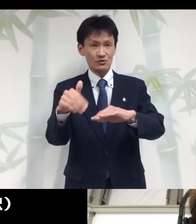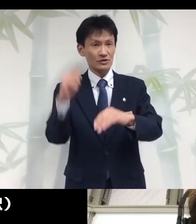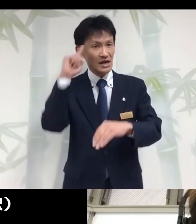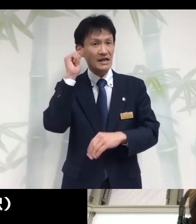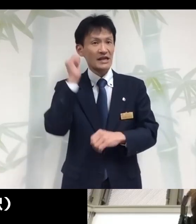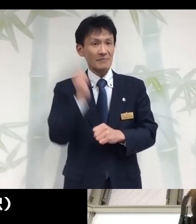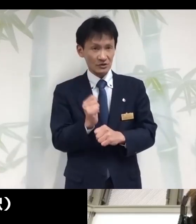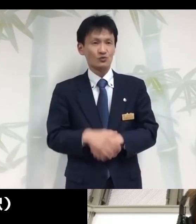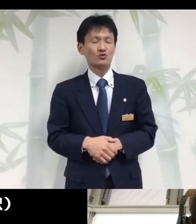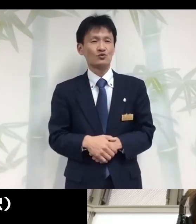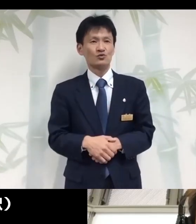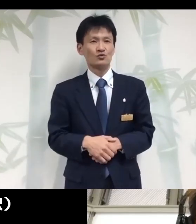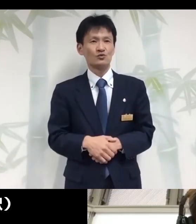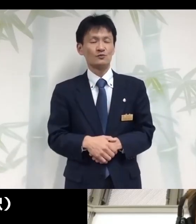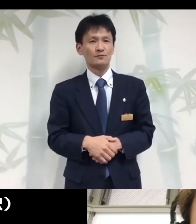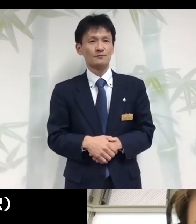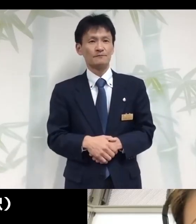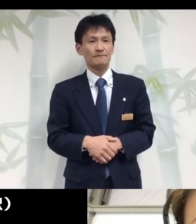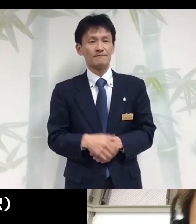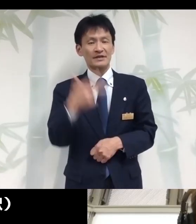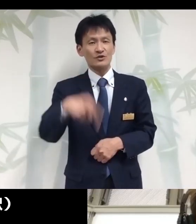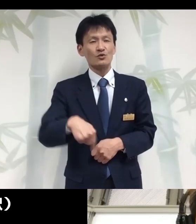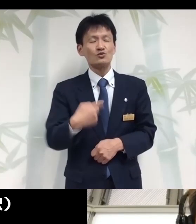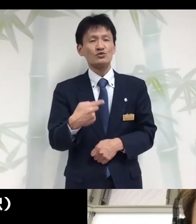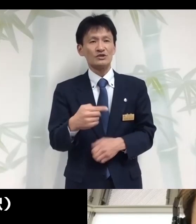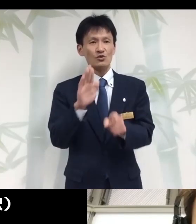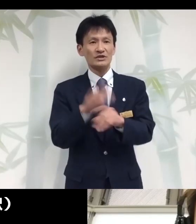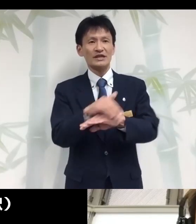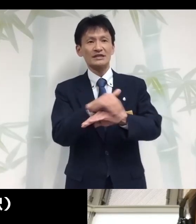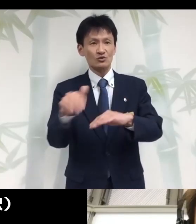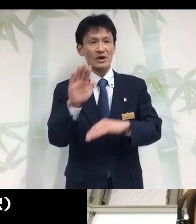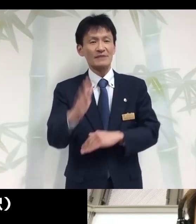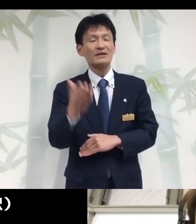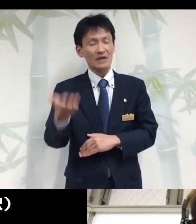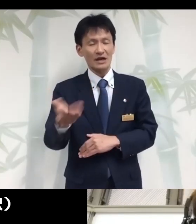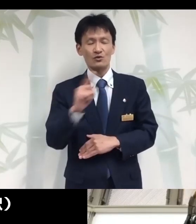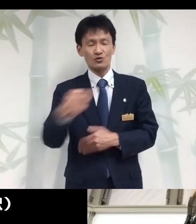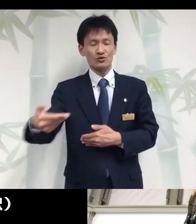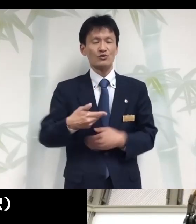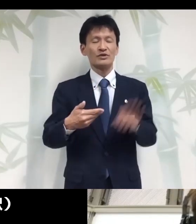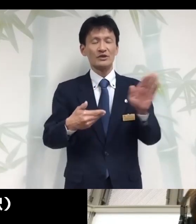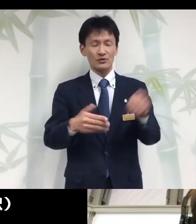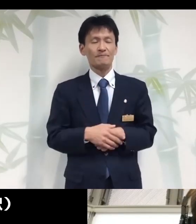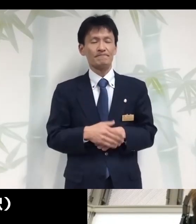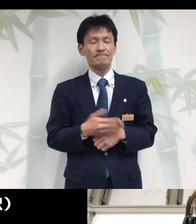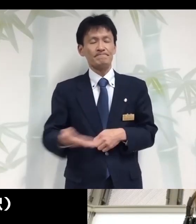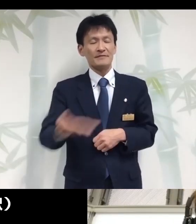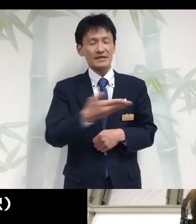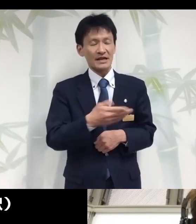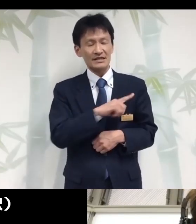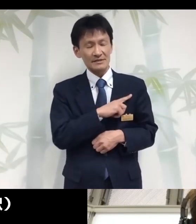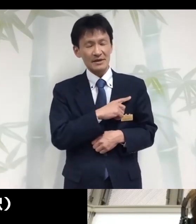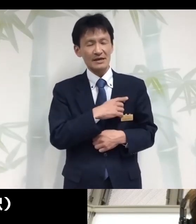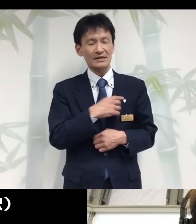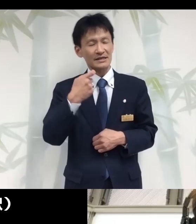独自の支援策はありますかというご質問です。まず皆さんが一番気にされている国民一